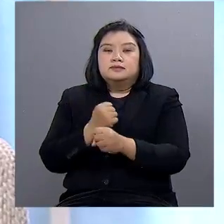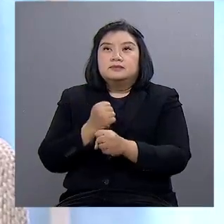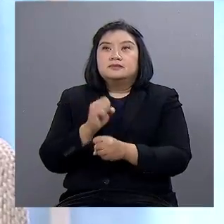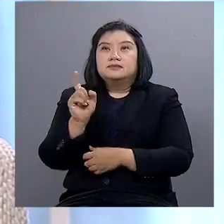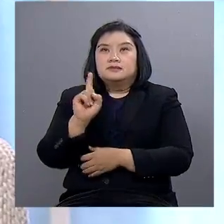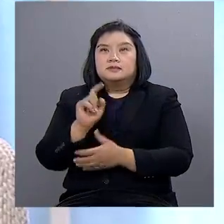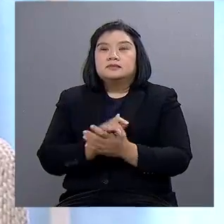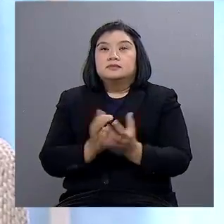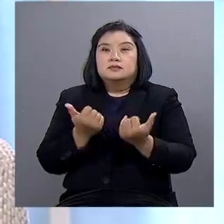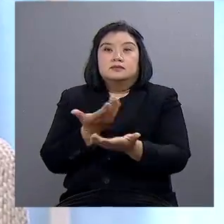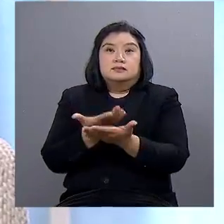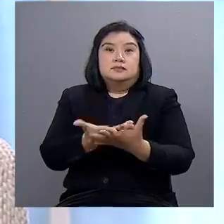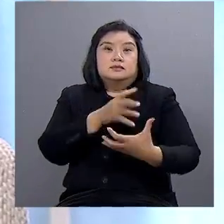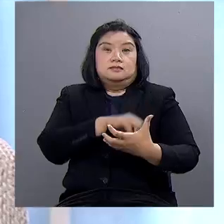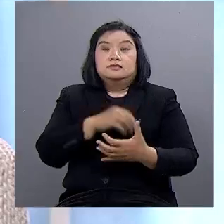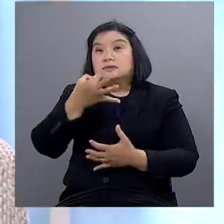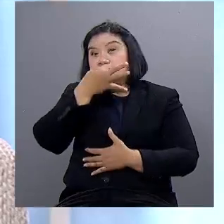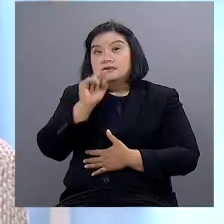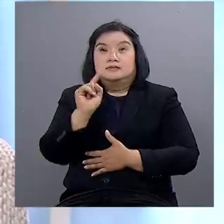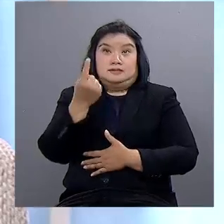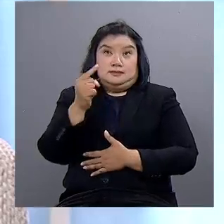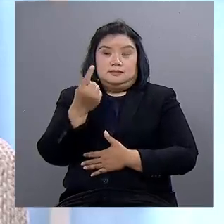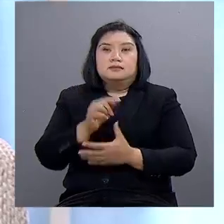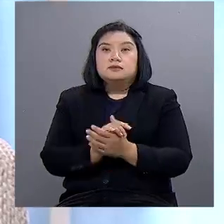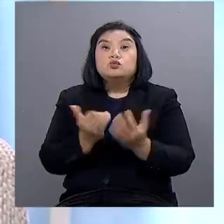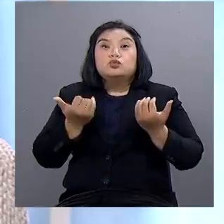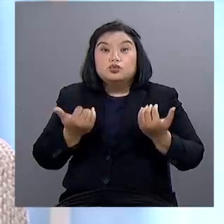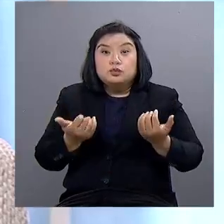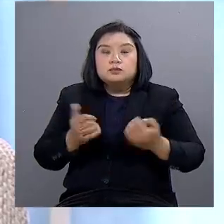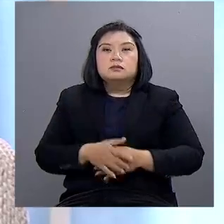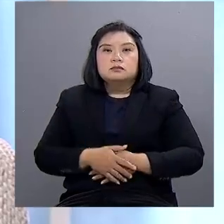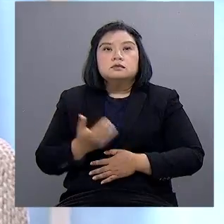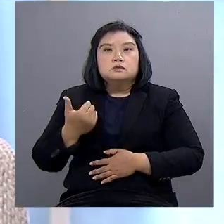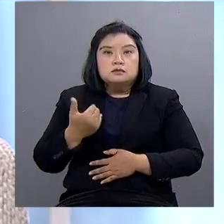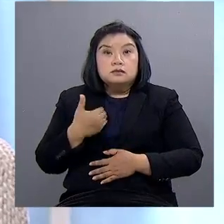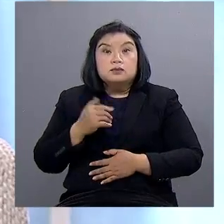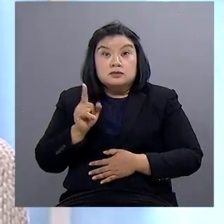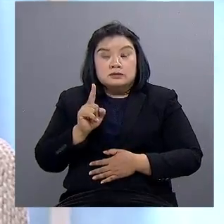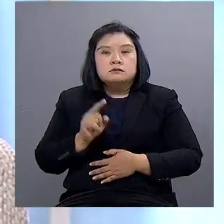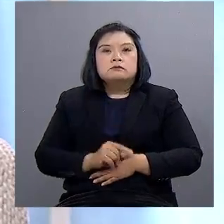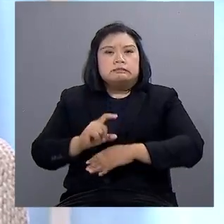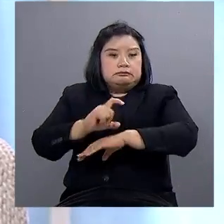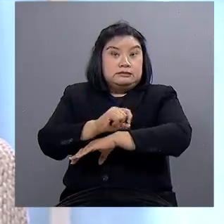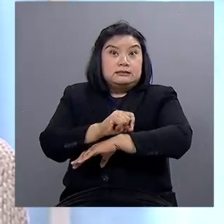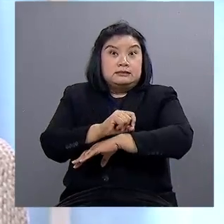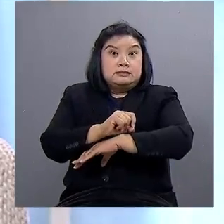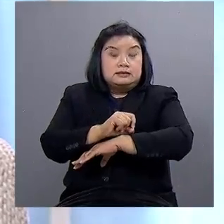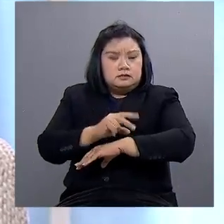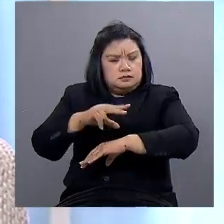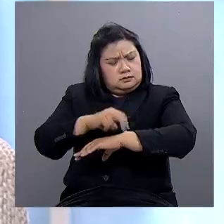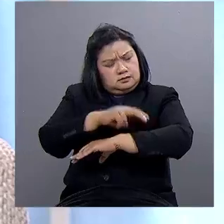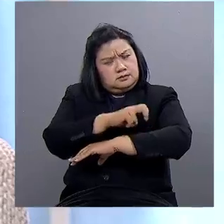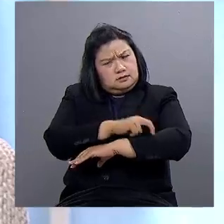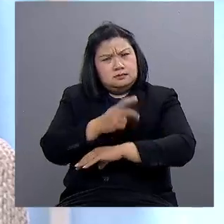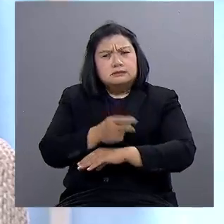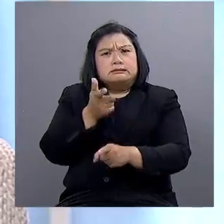ายได้กับอาชีพนี้กันหน่อยคุณผู้ชมเรื่องของการเลี้ยงจิ้งหรีดขายนะครับที่จังหวัดสุพรรณบุรีลงทุนไม่ถึง500บาทแต่ว่าก